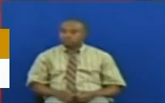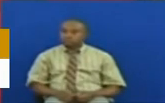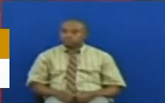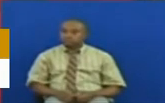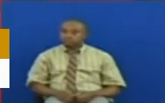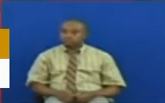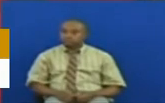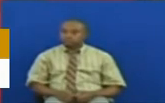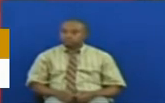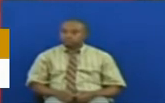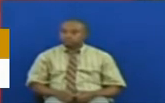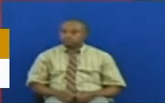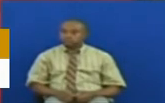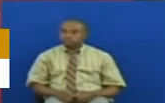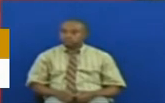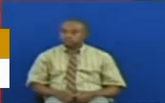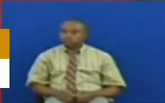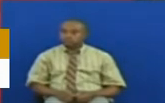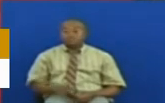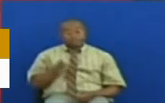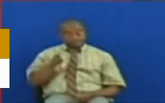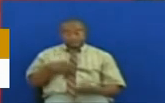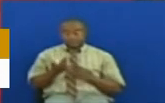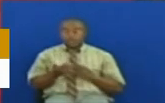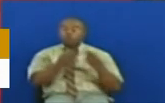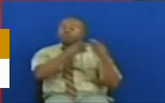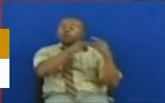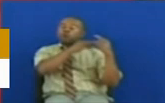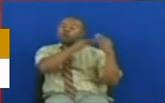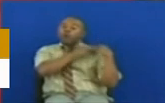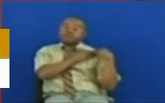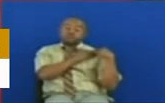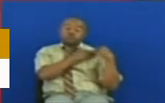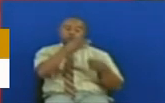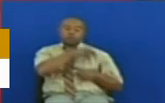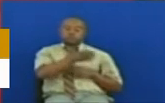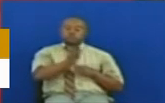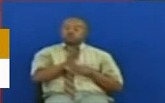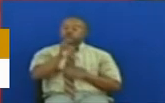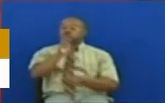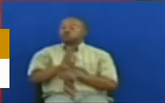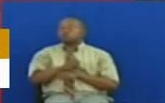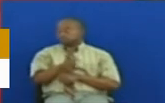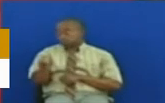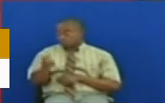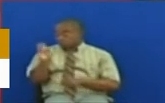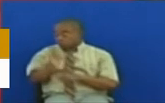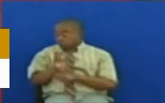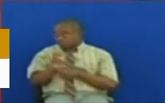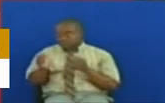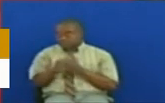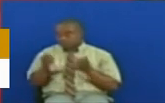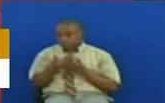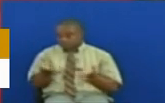Endelea. Responsibility za mawaziri au wahusika katika kusimamia hivi swala usimamizi sina tatizo, lakini mimi wasiwasi wangu